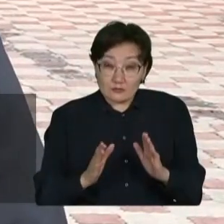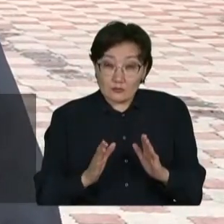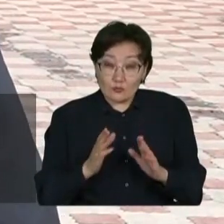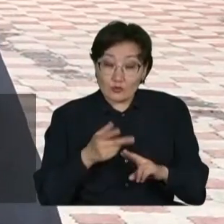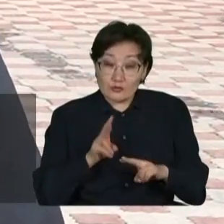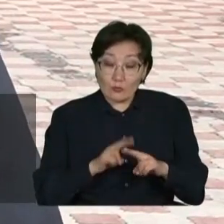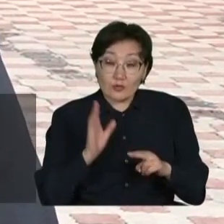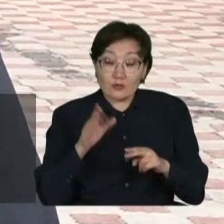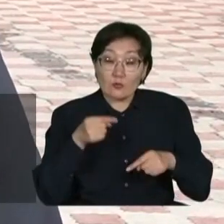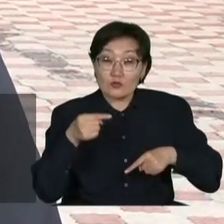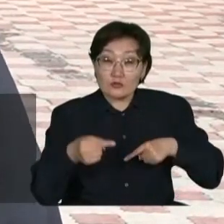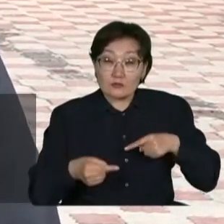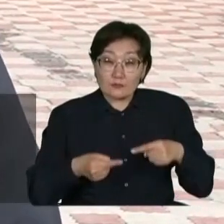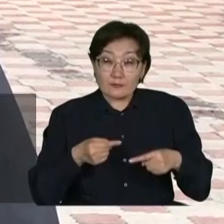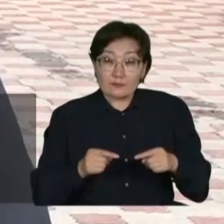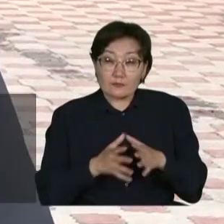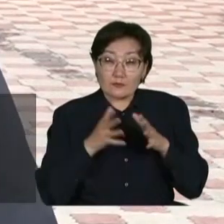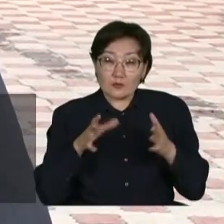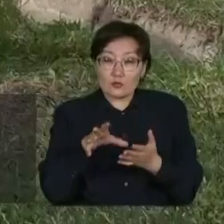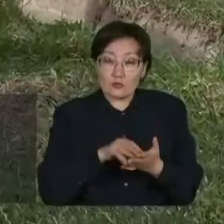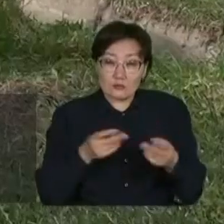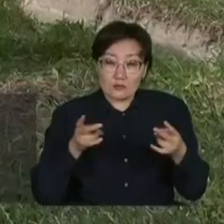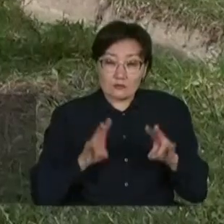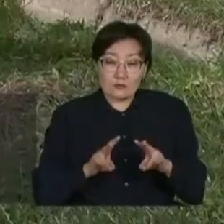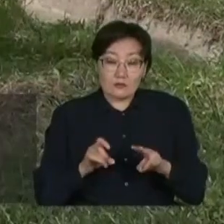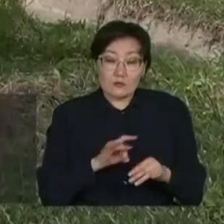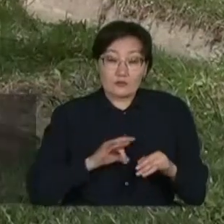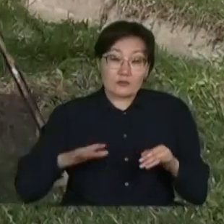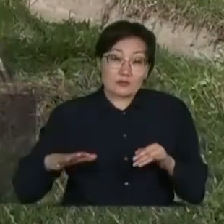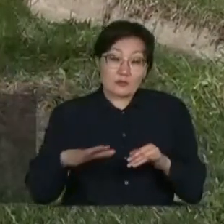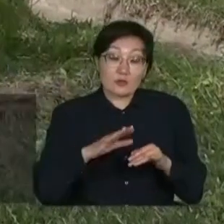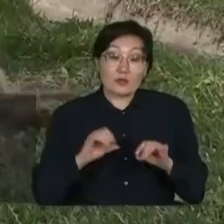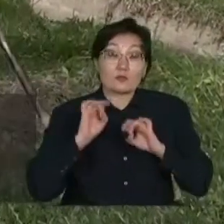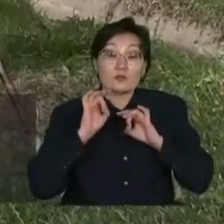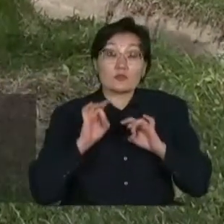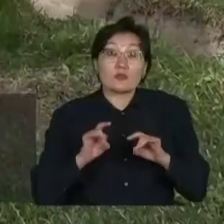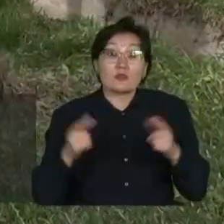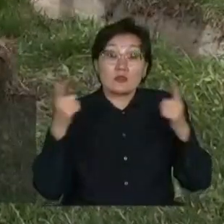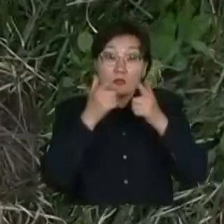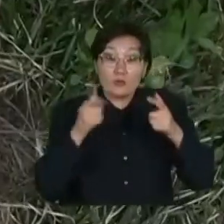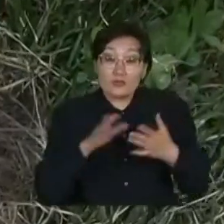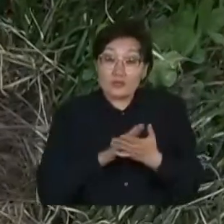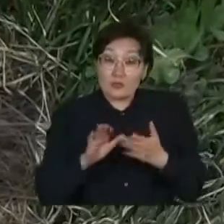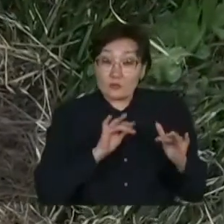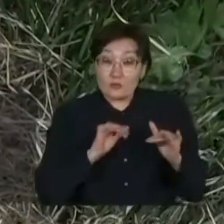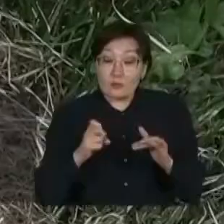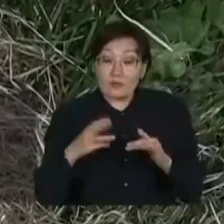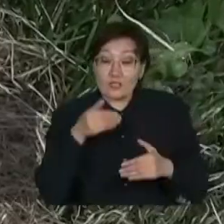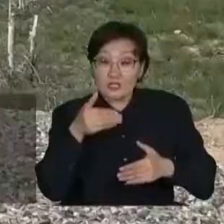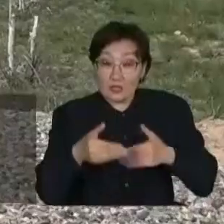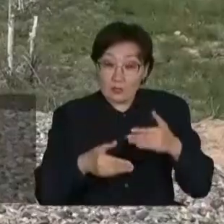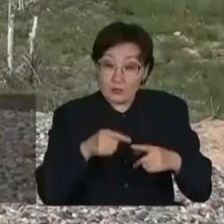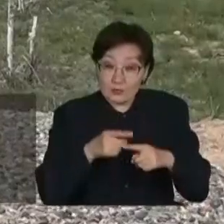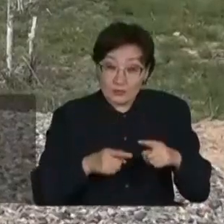бұл болашақ ұрпаққа үлкен үлгі болып қалмақ. Республика бойынша жарияланған тазалық акциясы бірнеше кезеңге